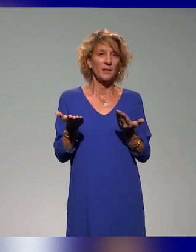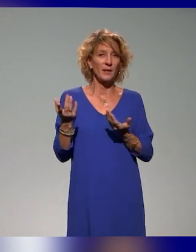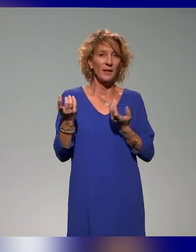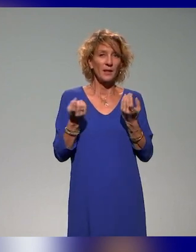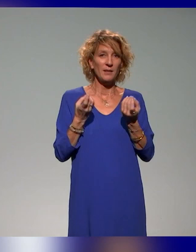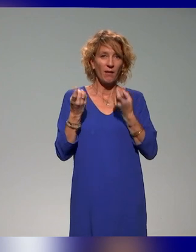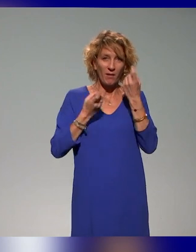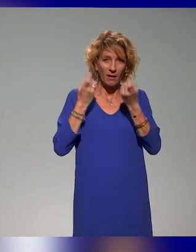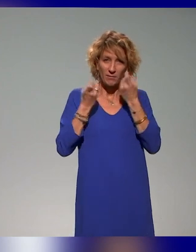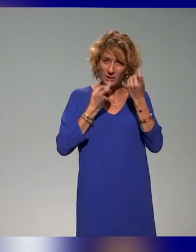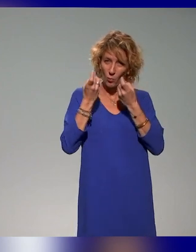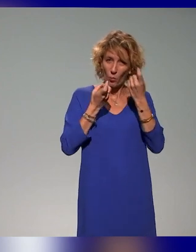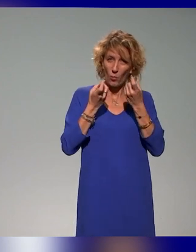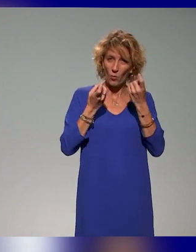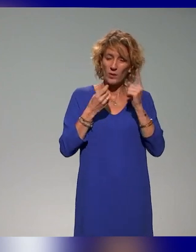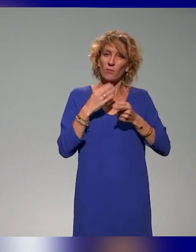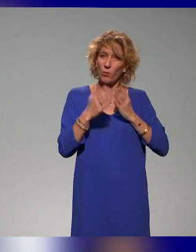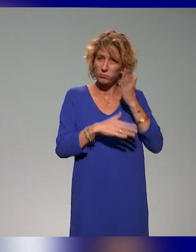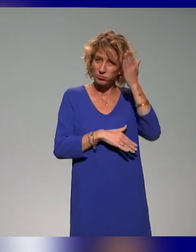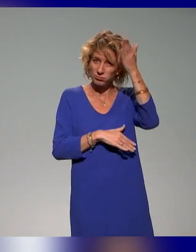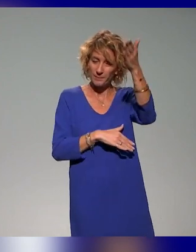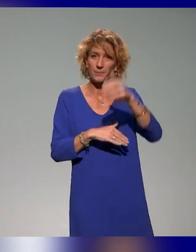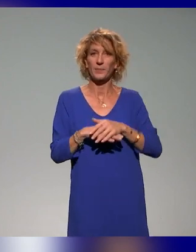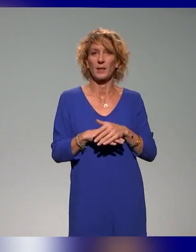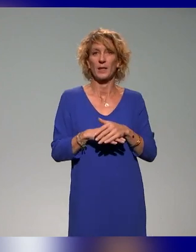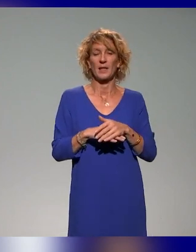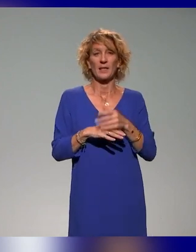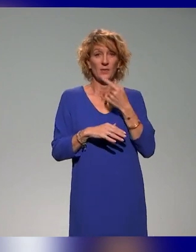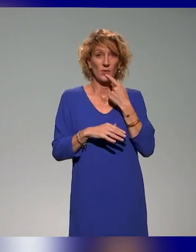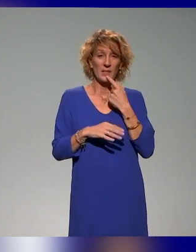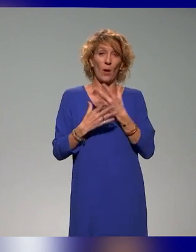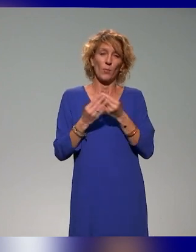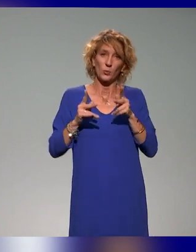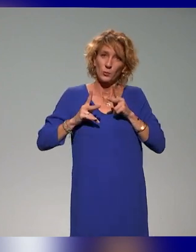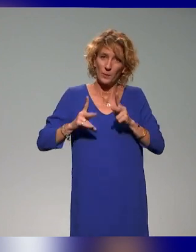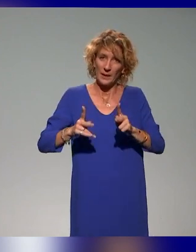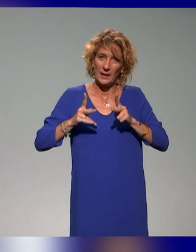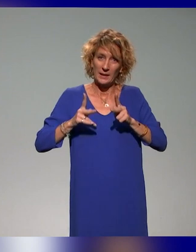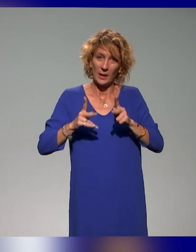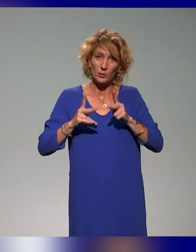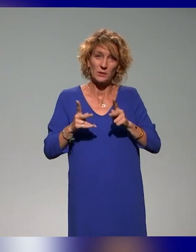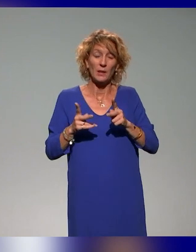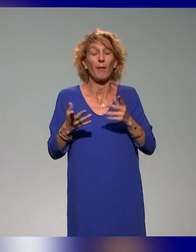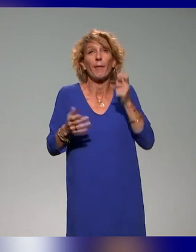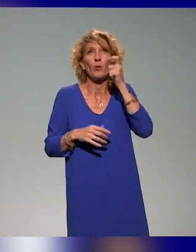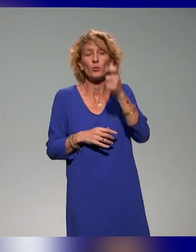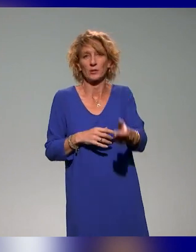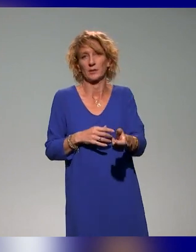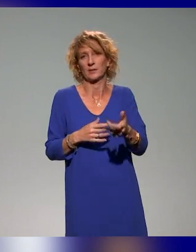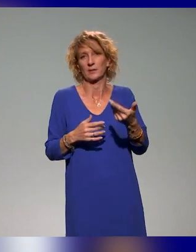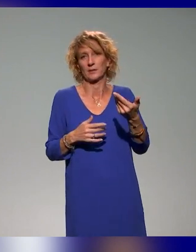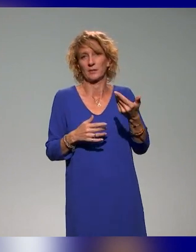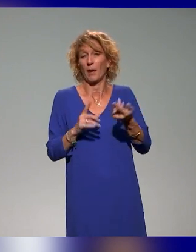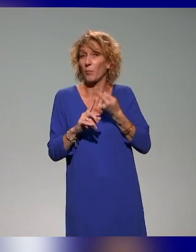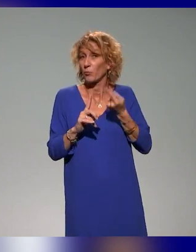qui est à venir. Doit s'accompagner de beaucoup de pédagogie. Alors pardon, j'enfonce une porte ouverte, mais oui, c'est important